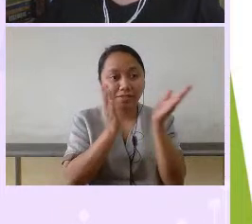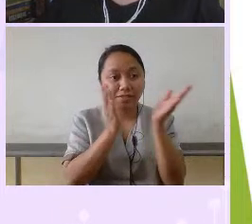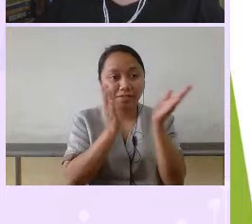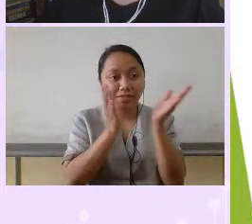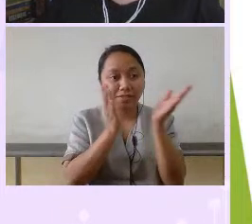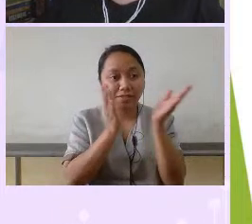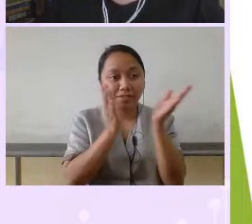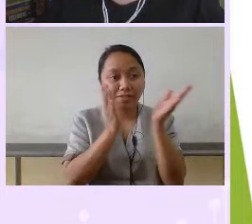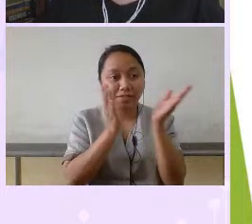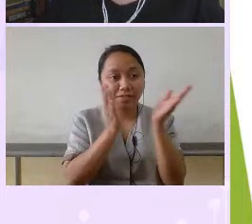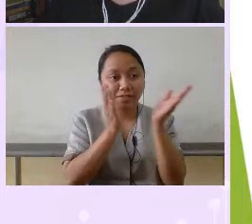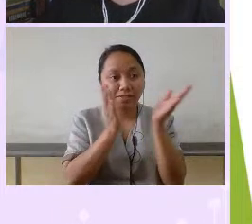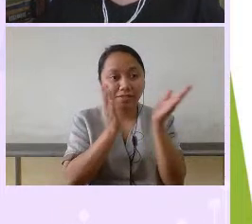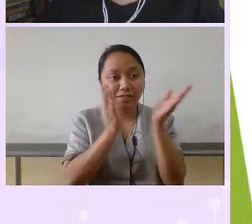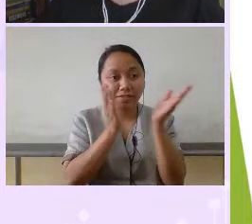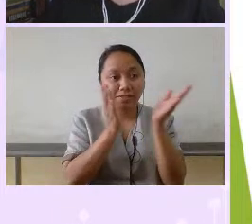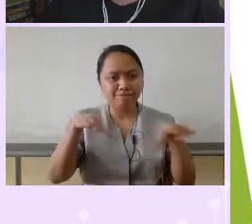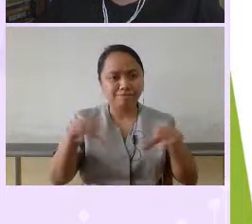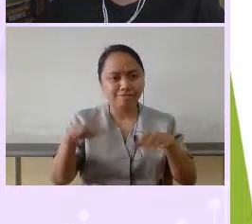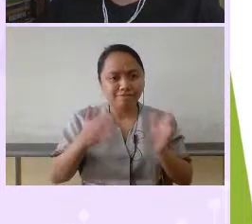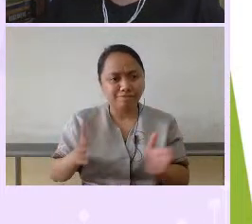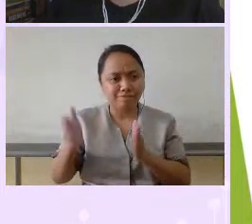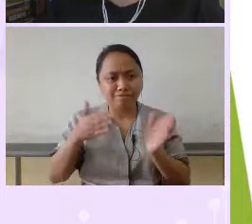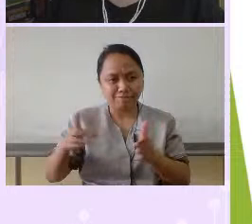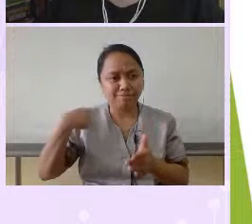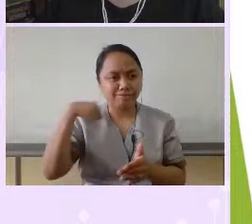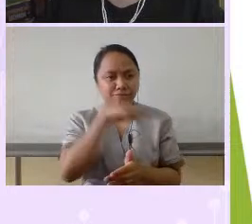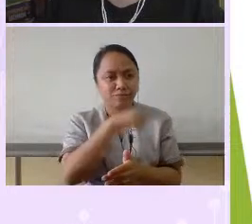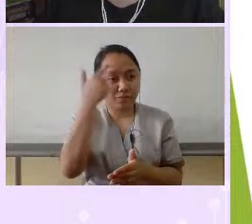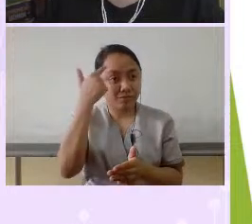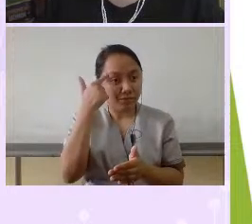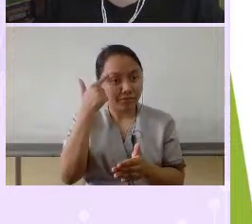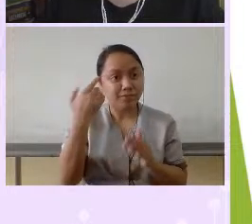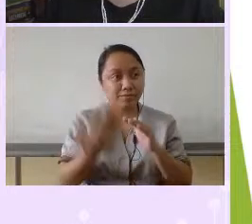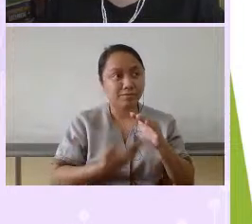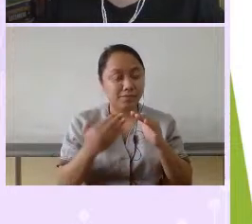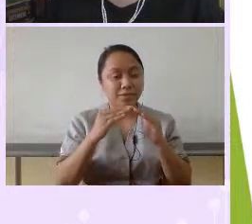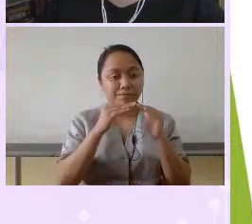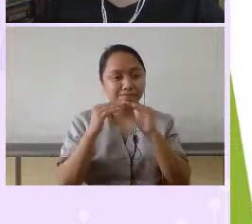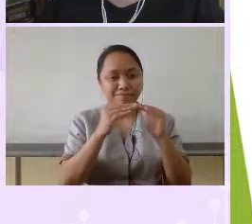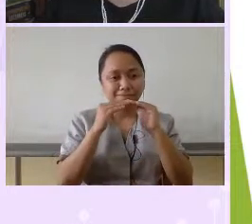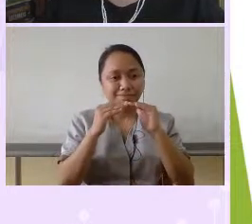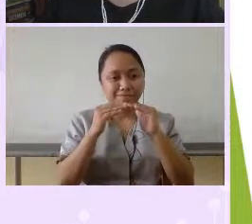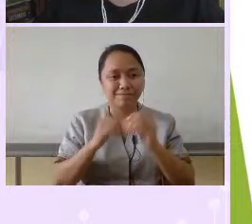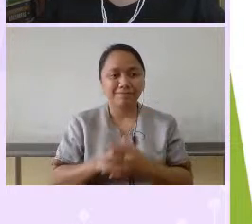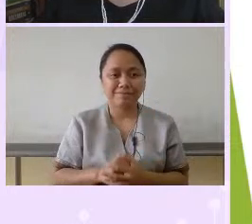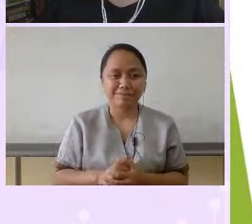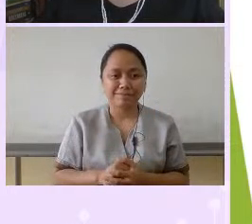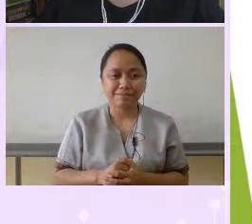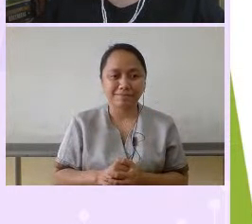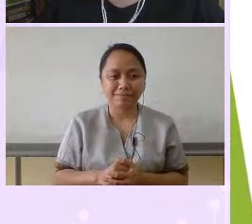implementing our gender mainstreaming activities. Okay.